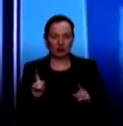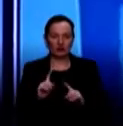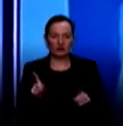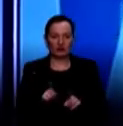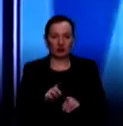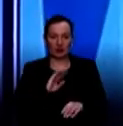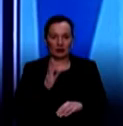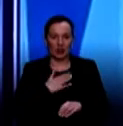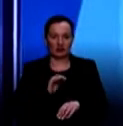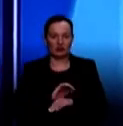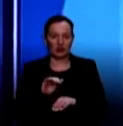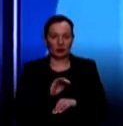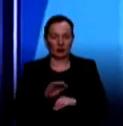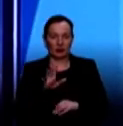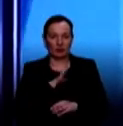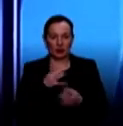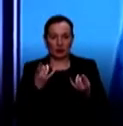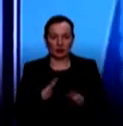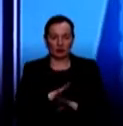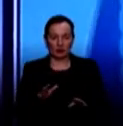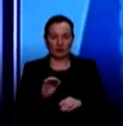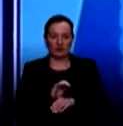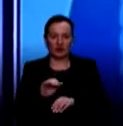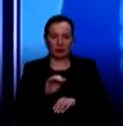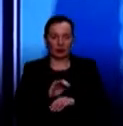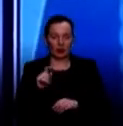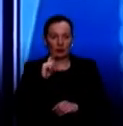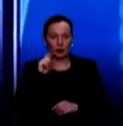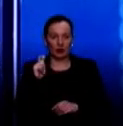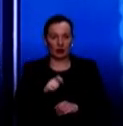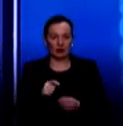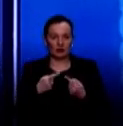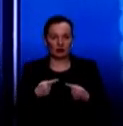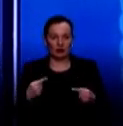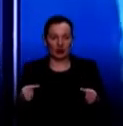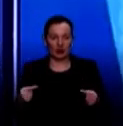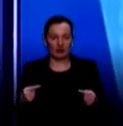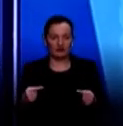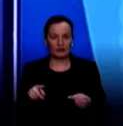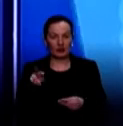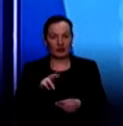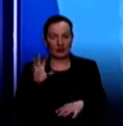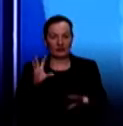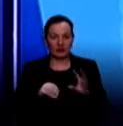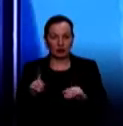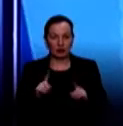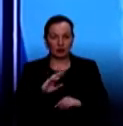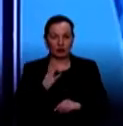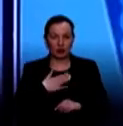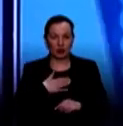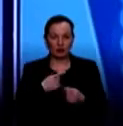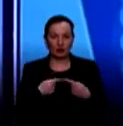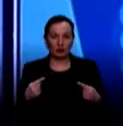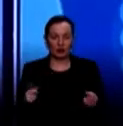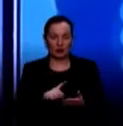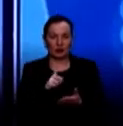виробники були не просто виробниками українських товарів. А я вважаю, що наші товари повинні